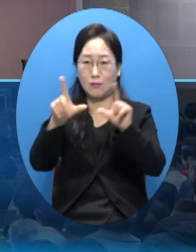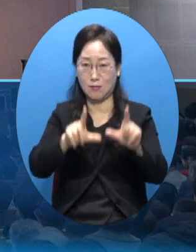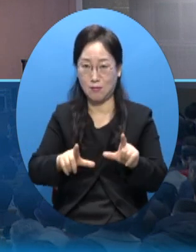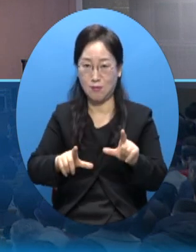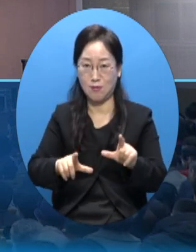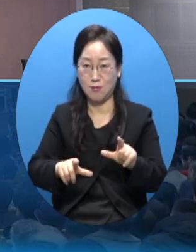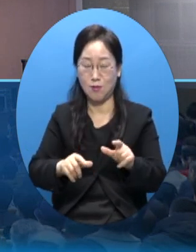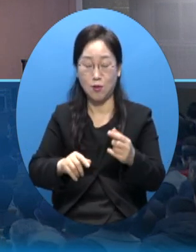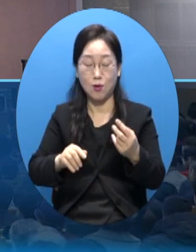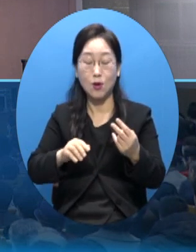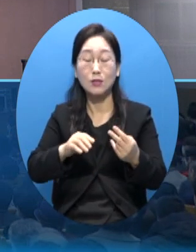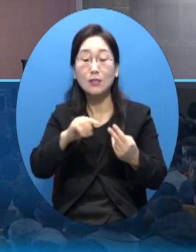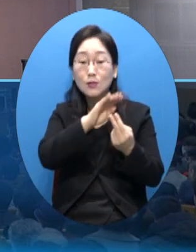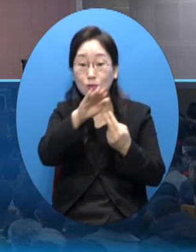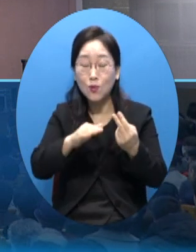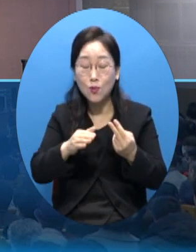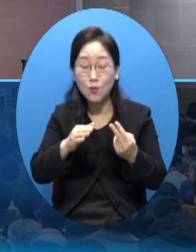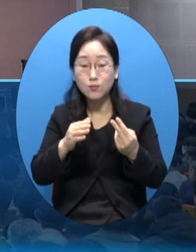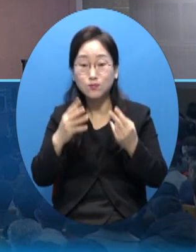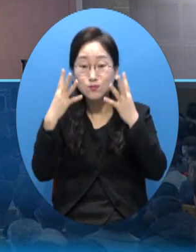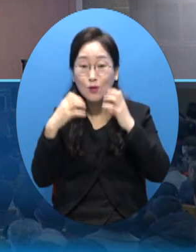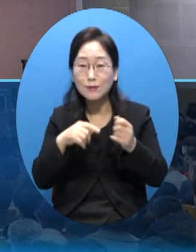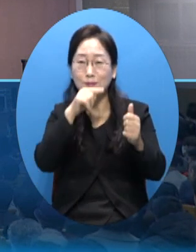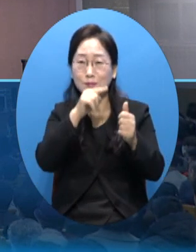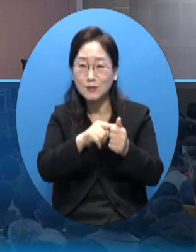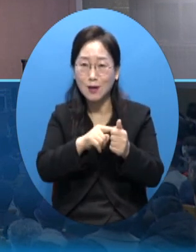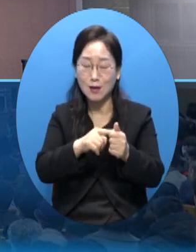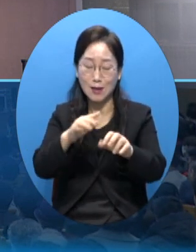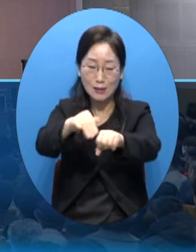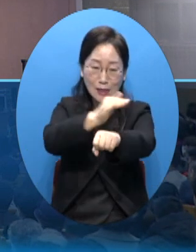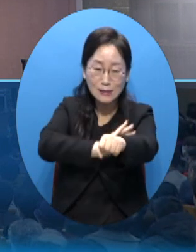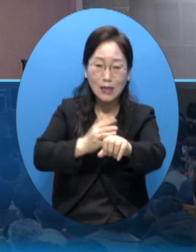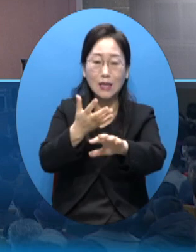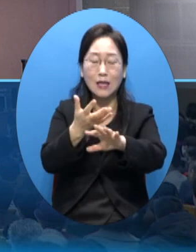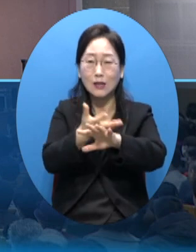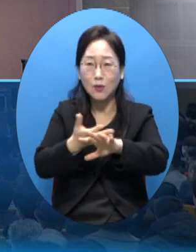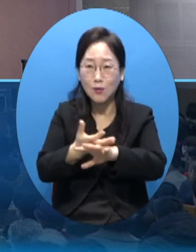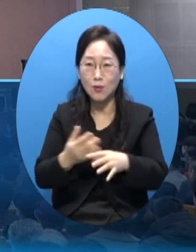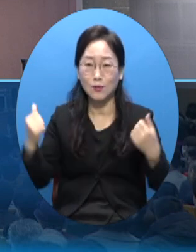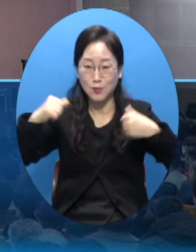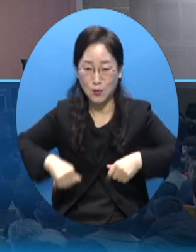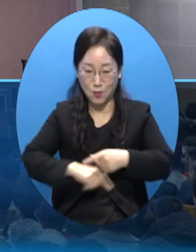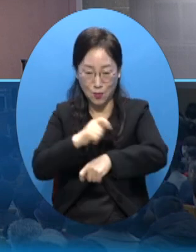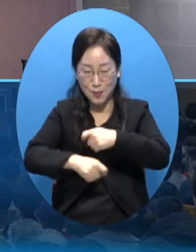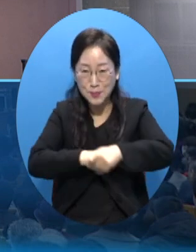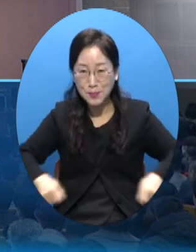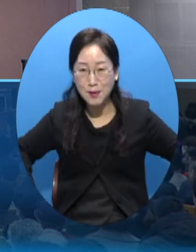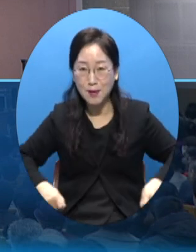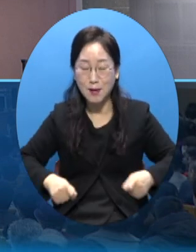낙타털 옷을 입고 허리에 가죽띠를 뛰고 메뚜기와 석청을